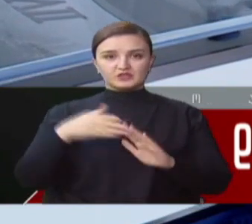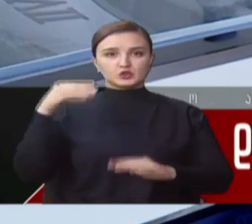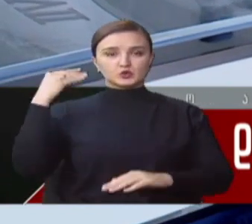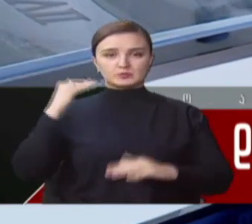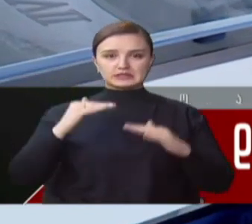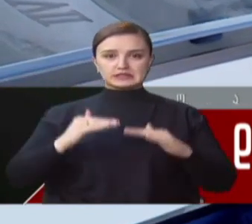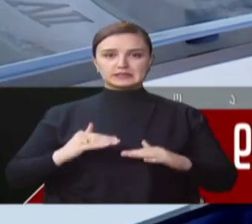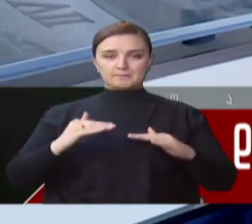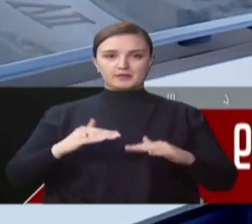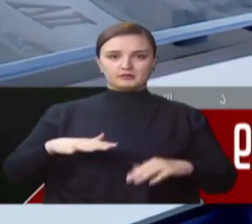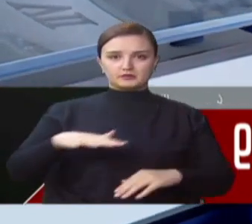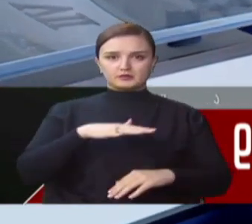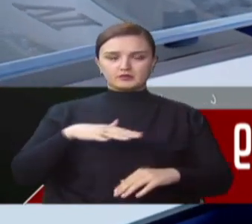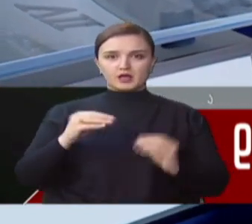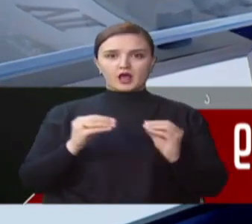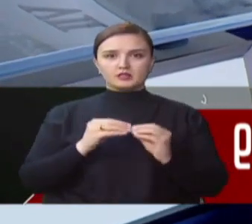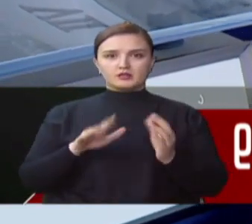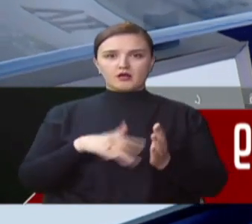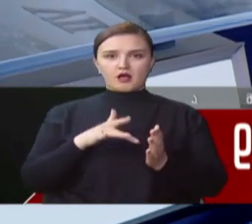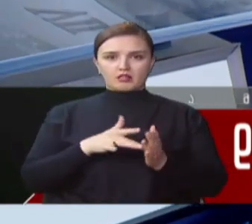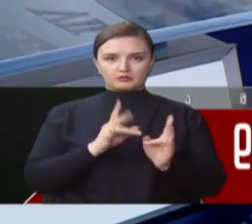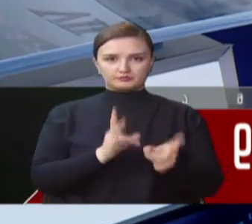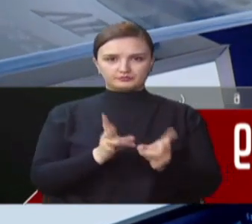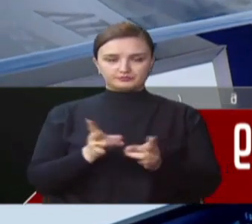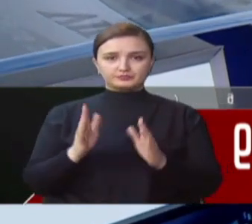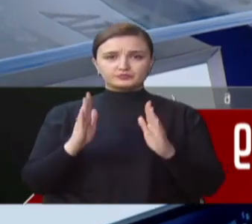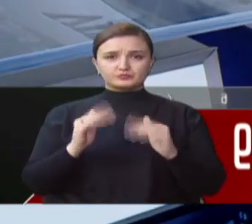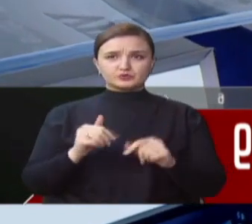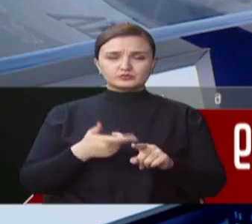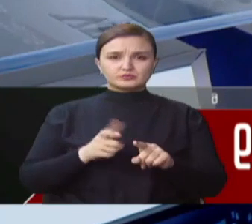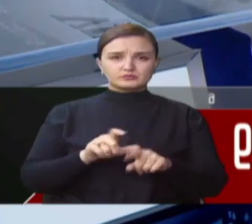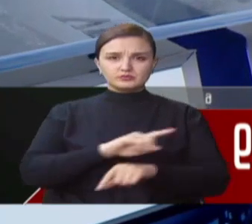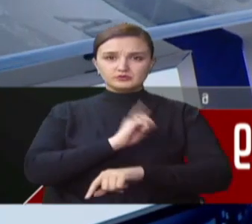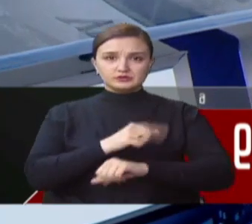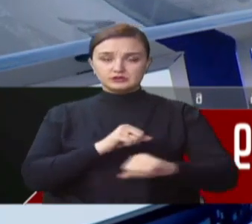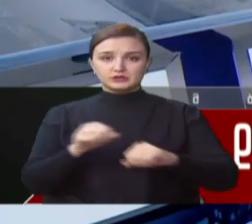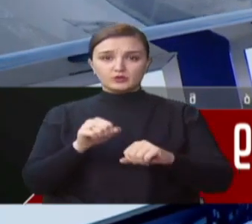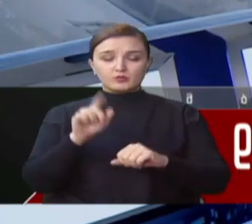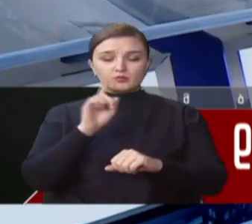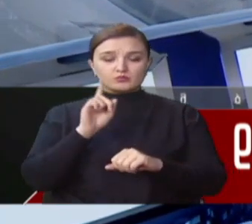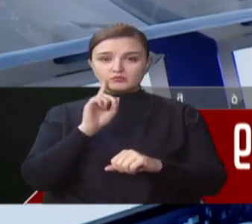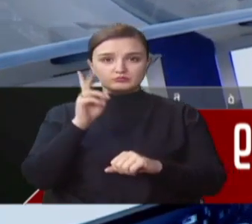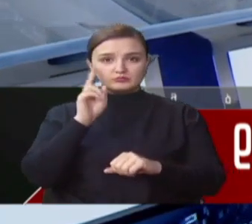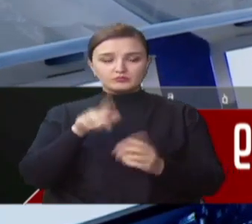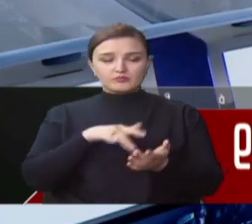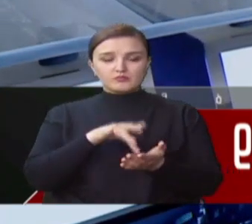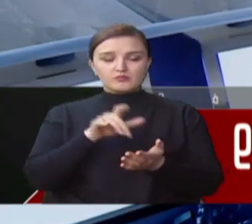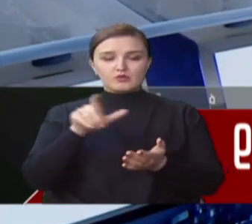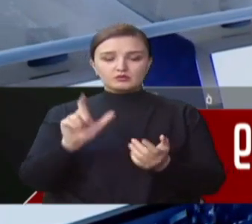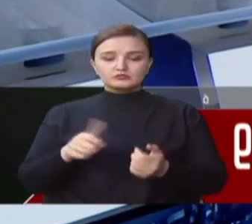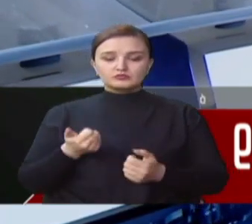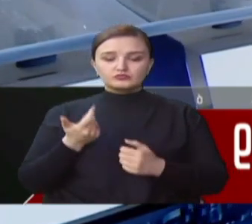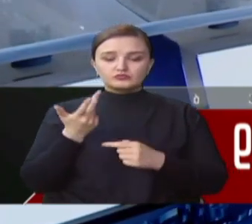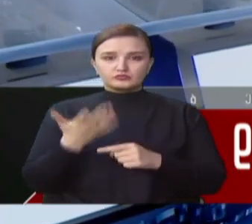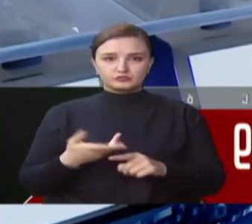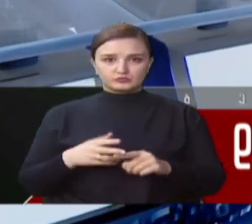samkhret aghmosavletshi sadats 10-ze meti khalaki dazaralda. Greva imdenad mashtaburi iqo rom jerjerobit utsnobia im mokhalakeda zusti raodenoba